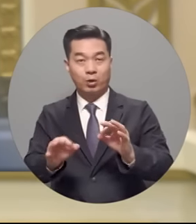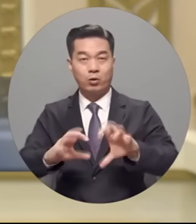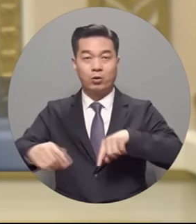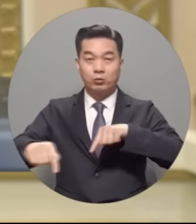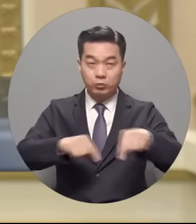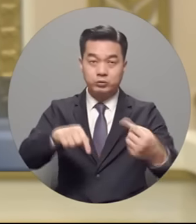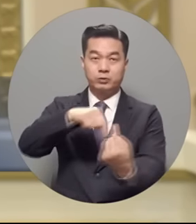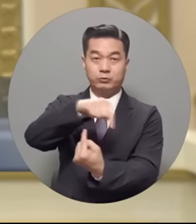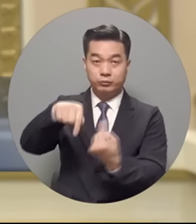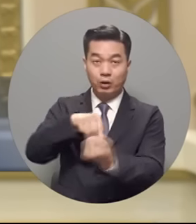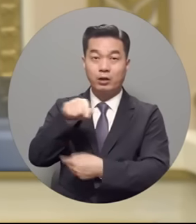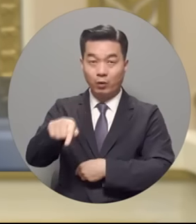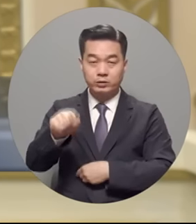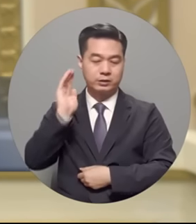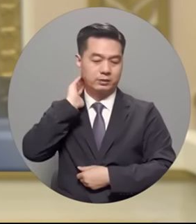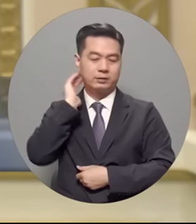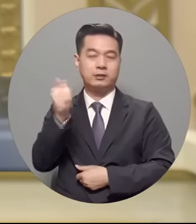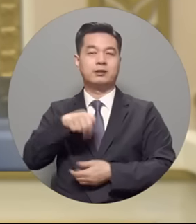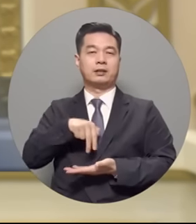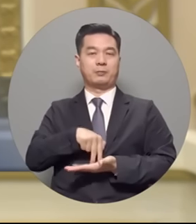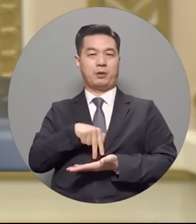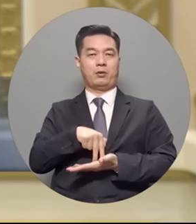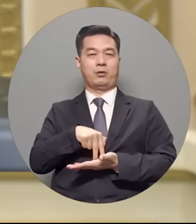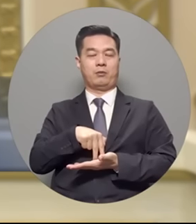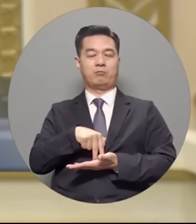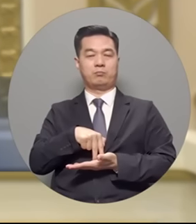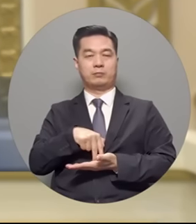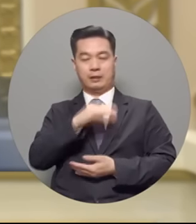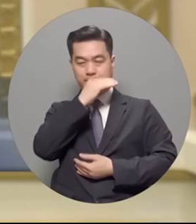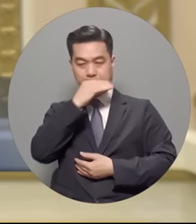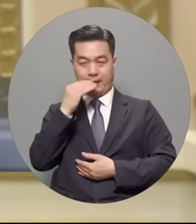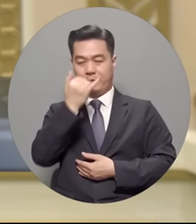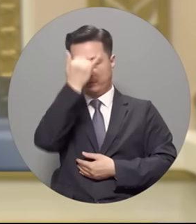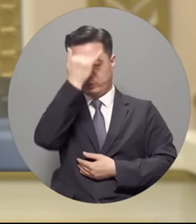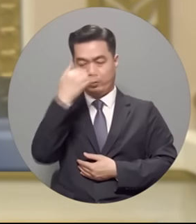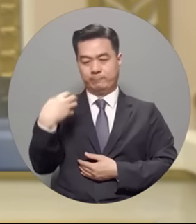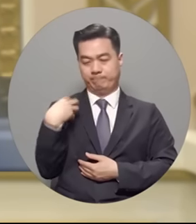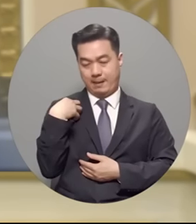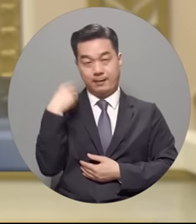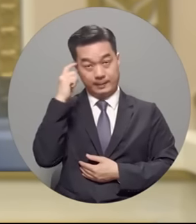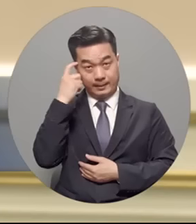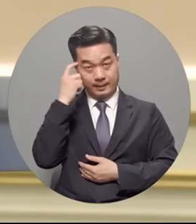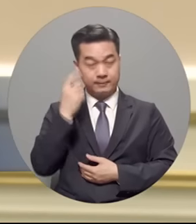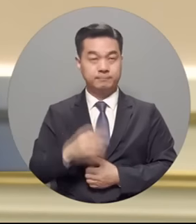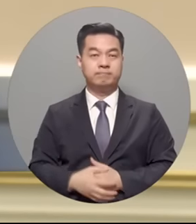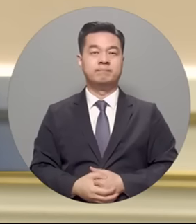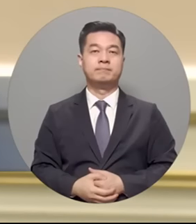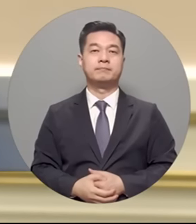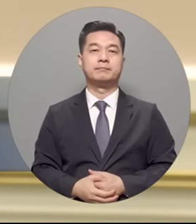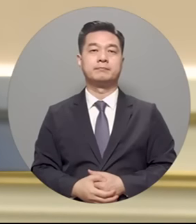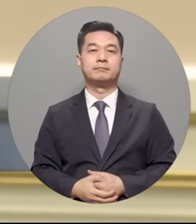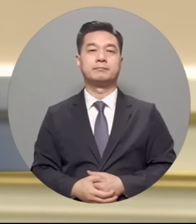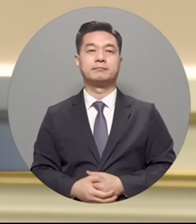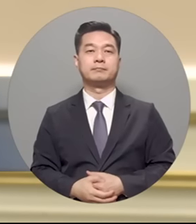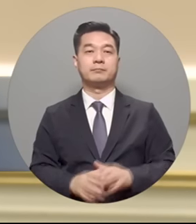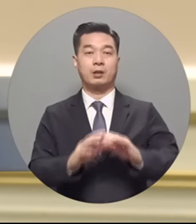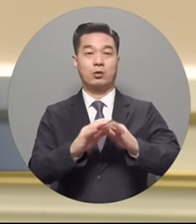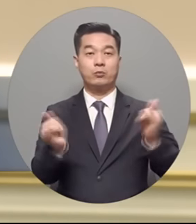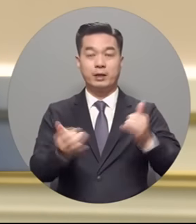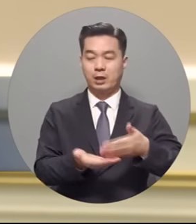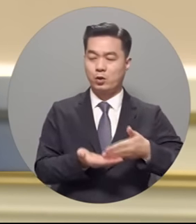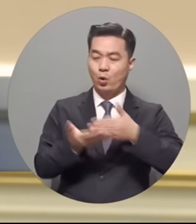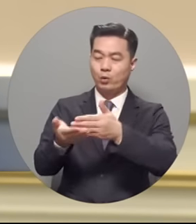듣고 국정을 운영하는 것이 대통령으로서의 도리라고 생각합니다. 국민이 요구하는